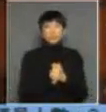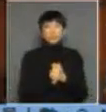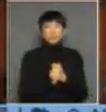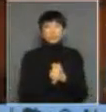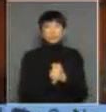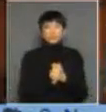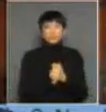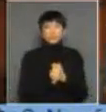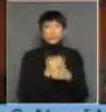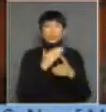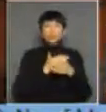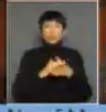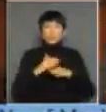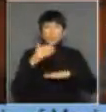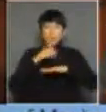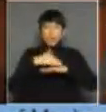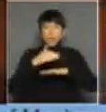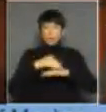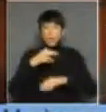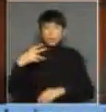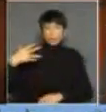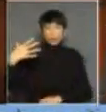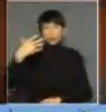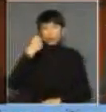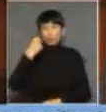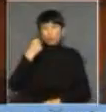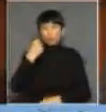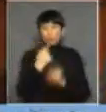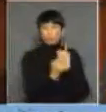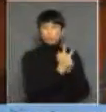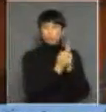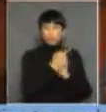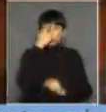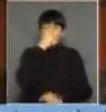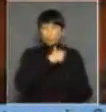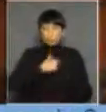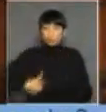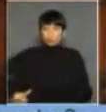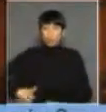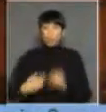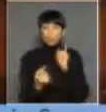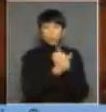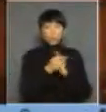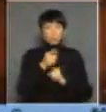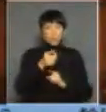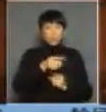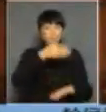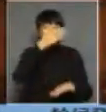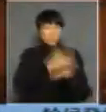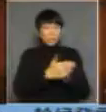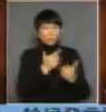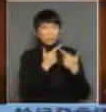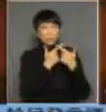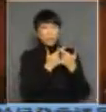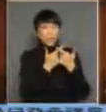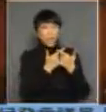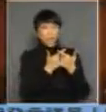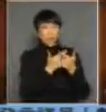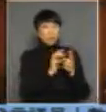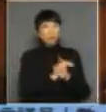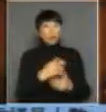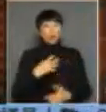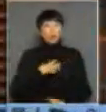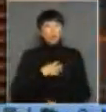所以剛才啊，局長你同阿梁繼昌講話，哎呀，對你提出呢個終止辯論，我感到遺